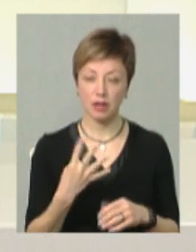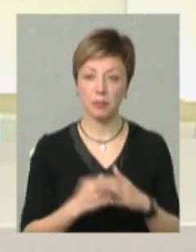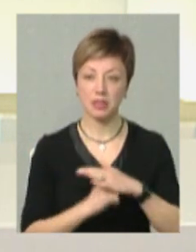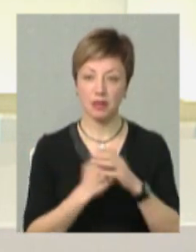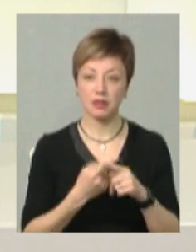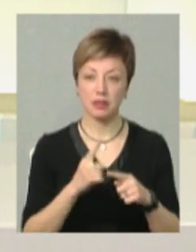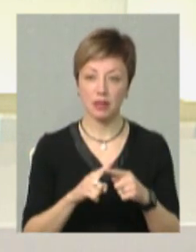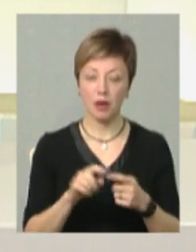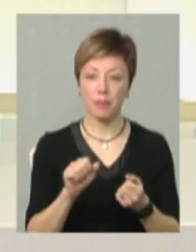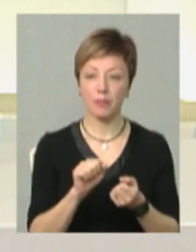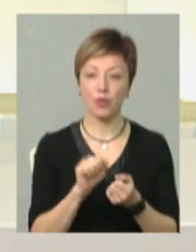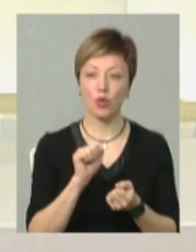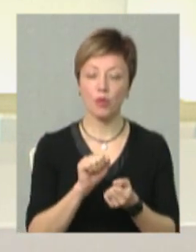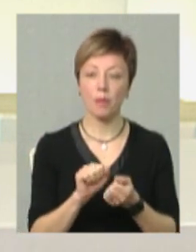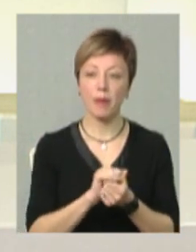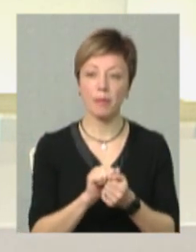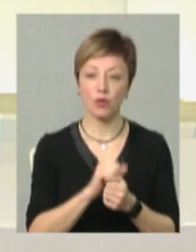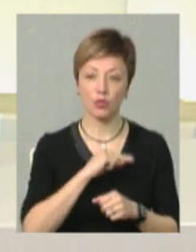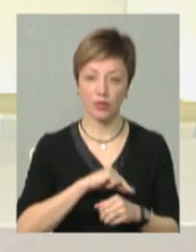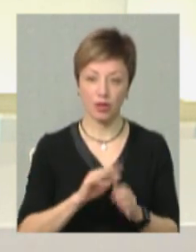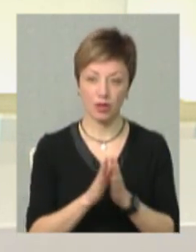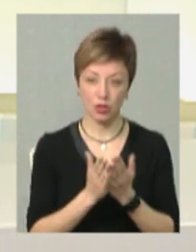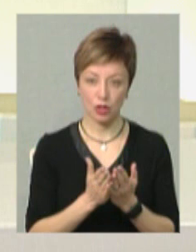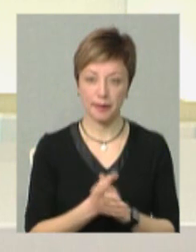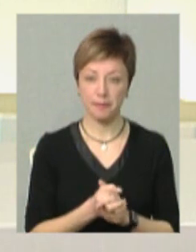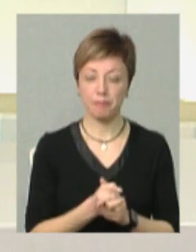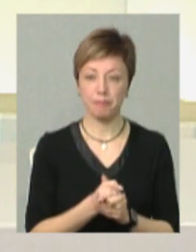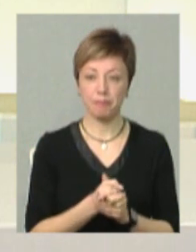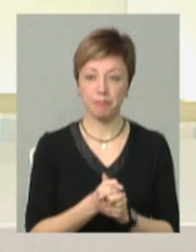підставі оцієї паперової трудової книжечки, яка вже оцифрована.